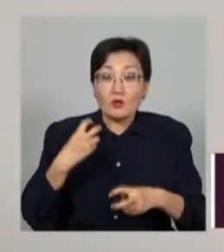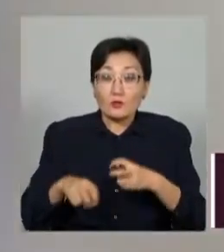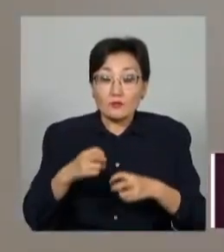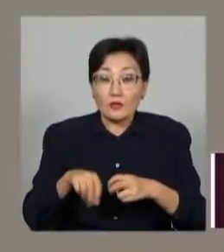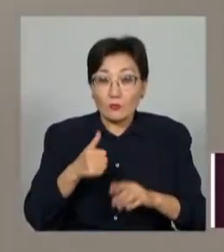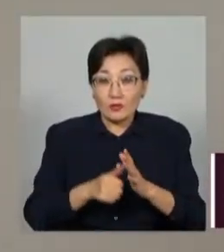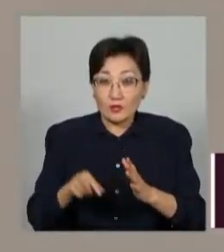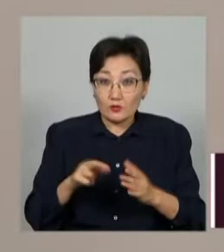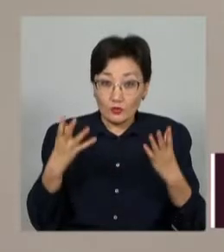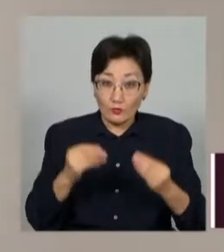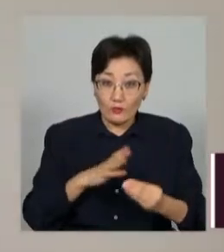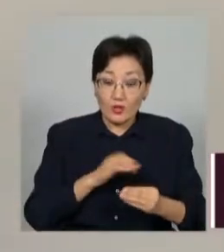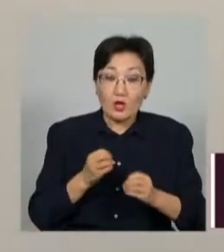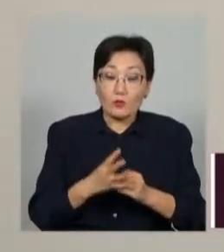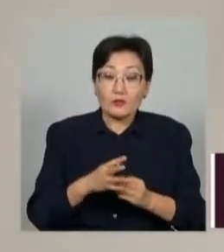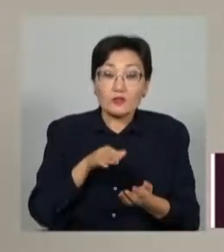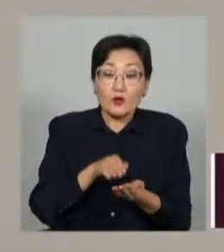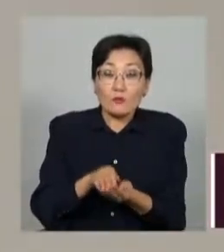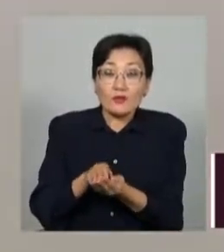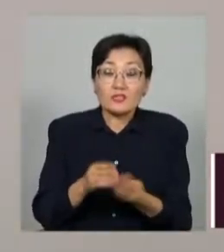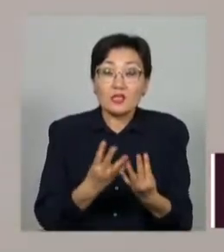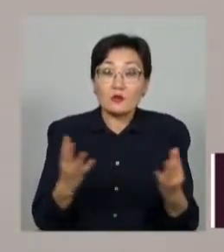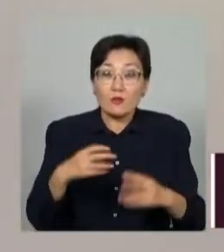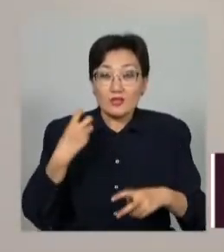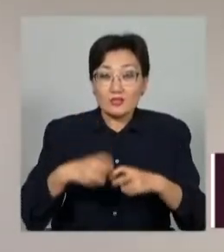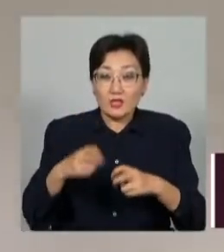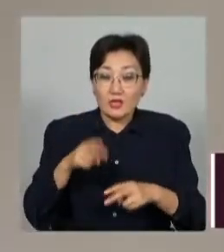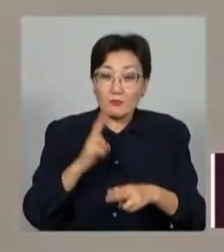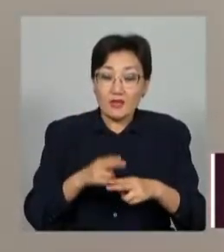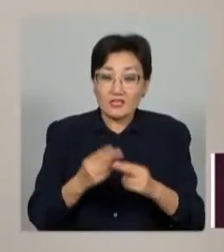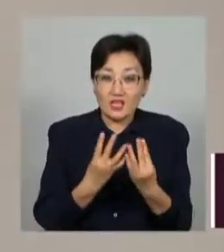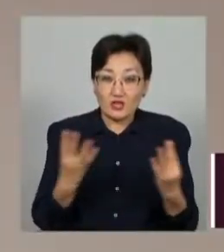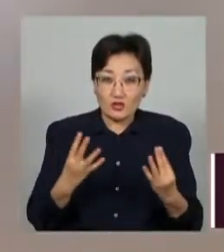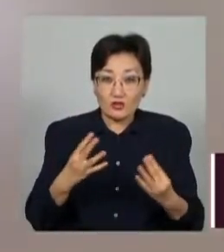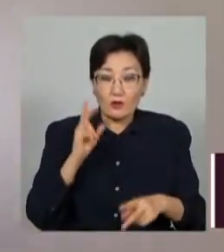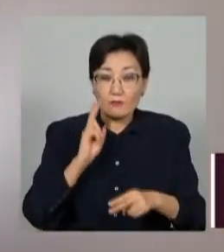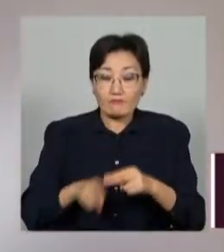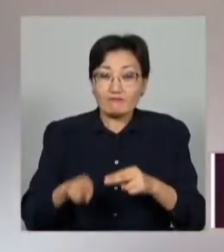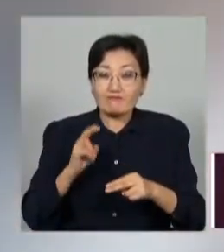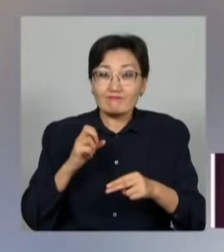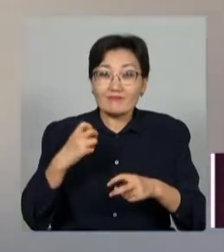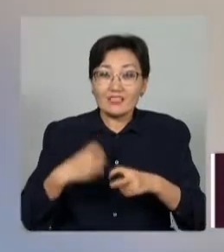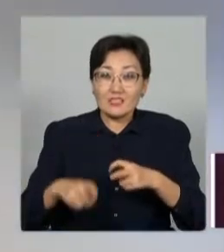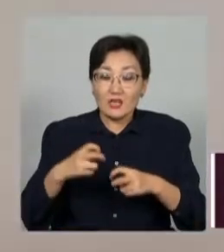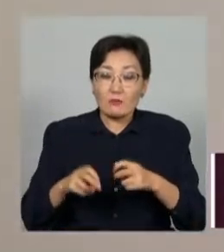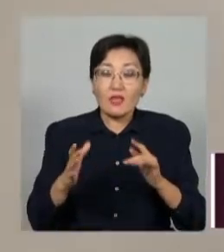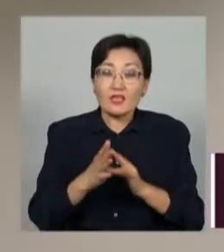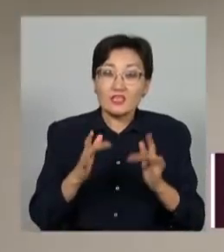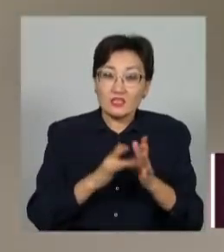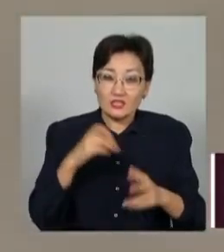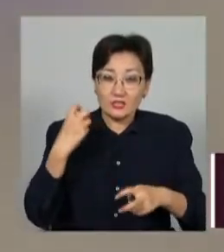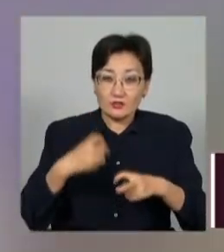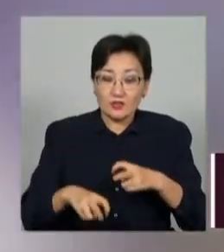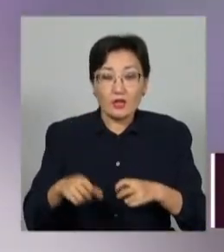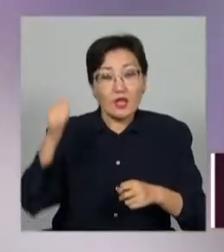16 қаңтарда болған. 14 жерлеу орны бүлінген және олардың металл қоршаулары қиратылып, крестер сындырылған. Құлпытас жазбалары мен